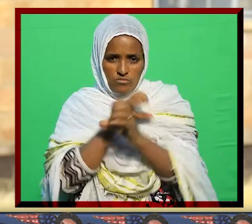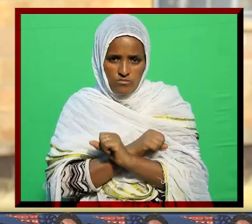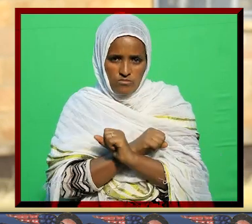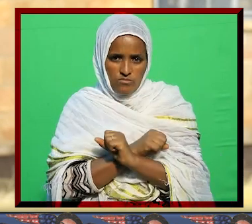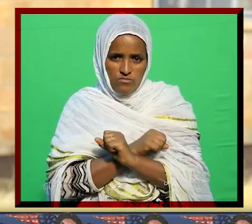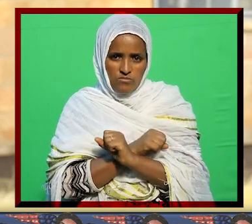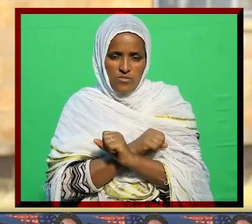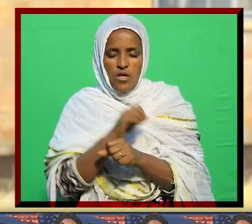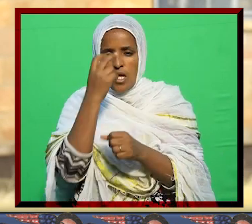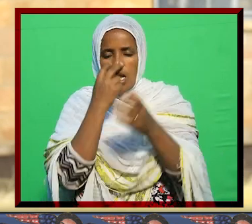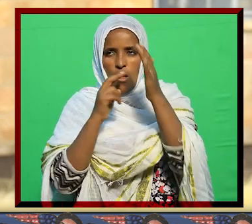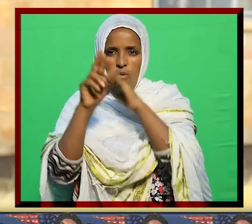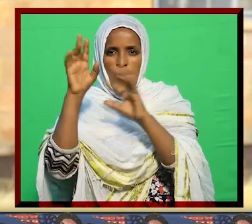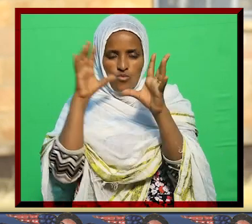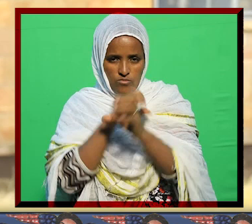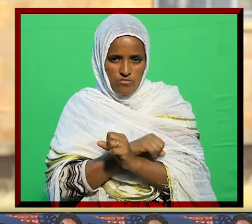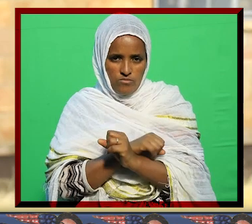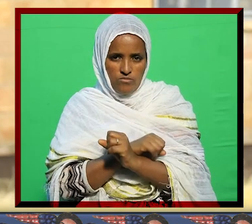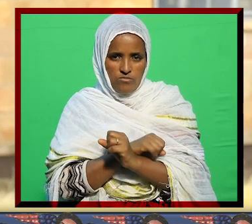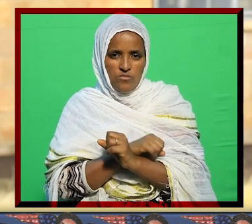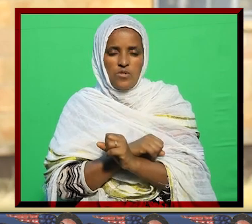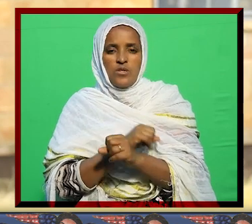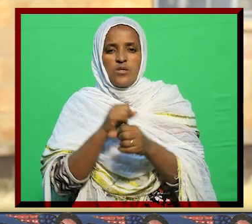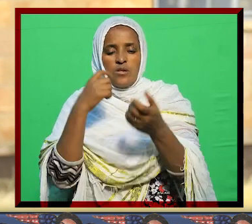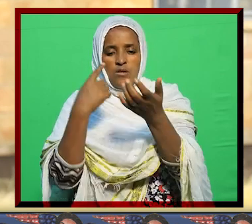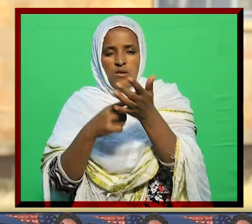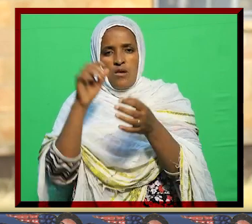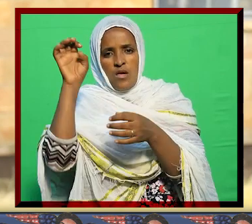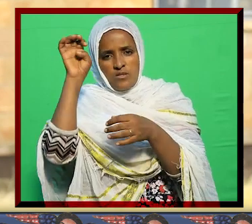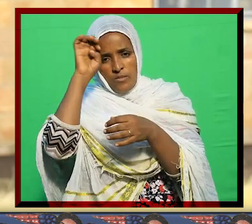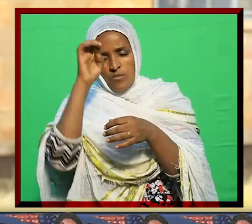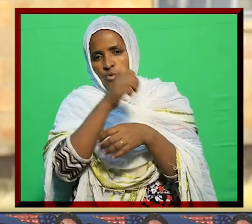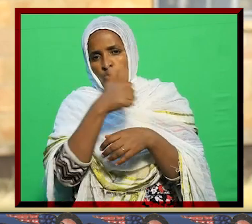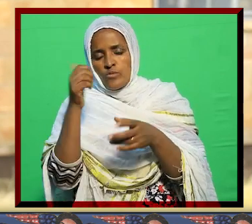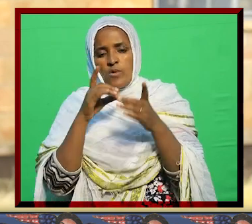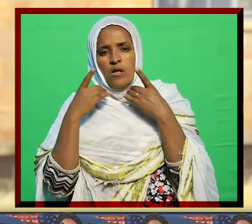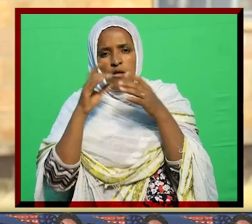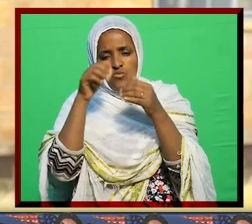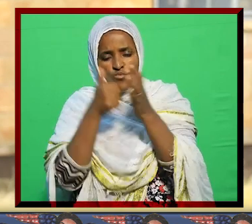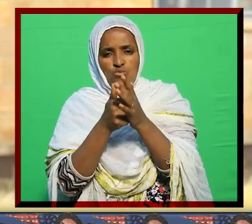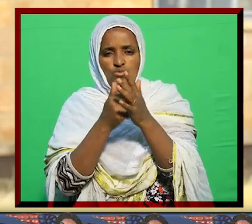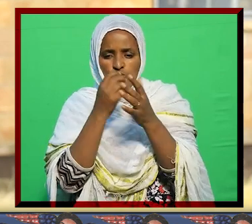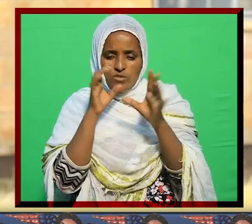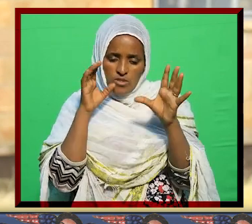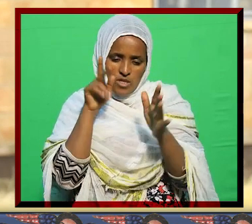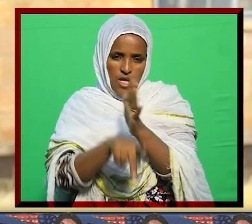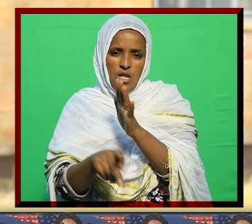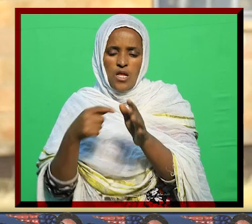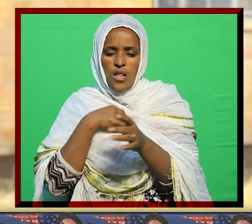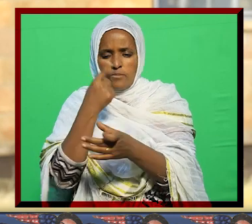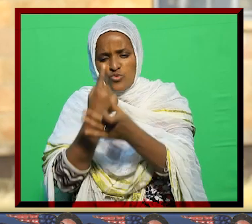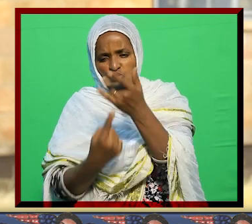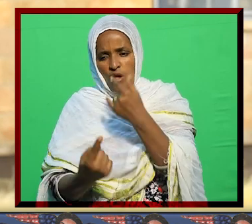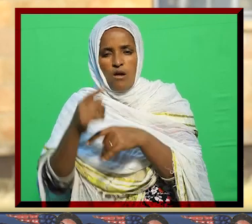ማልቀዋል ነቢያቱ ማልቀዋል ነቢያት ይከን ይቀተሉ ኤልዛቤልም ሌሎችም ኒት ካይናተ ጣዖት ነቢያትን በሙሉ ገለዋቸዋል ኔ